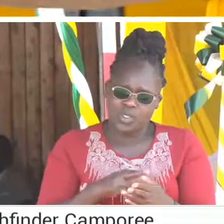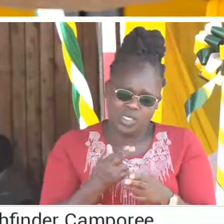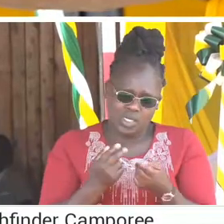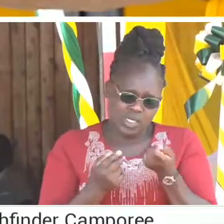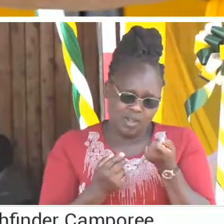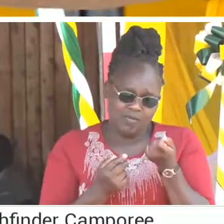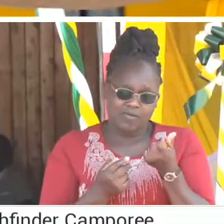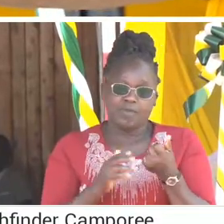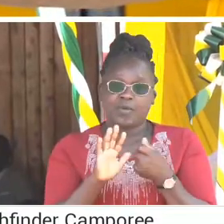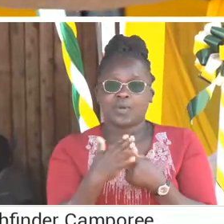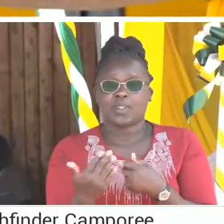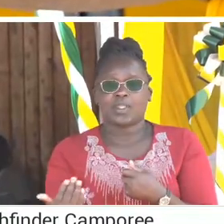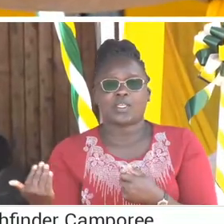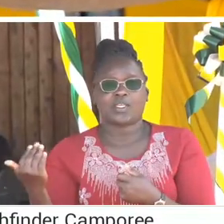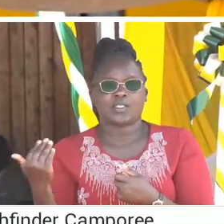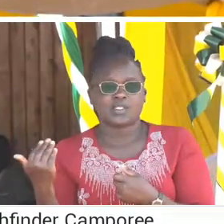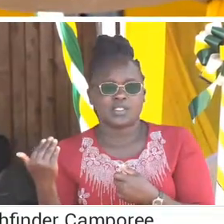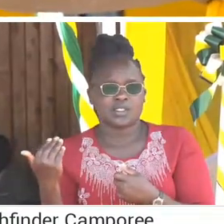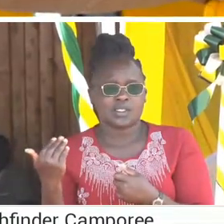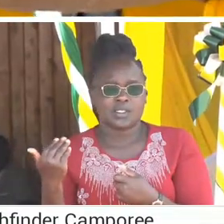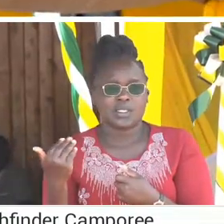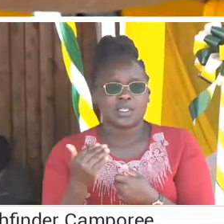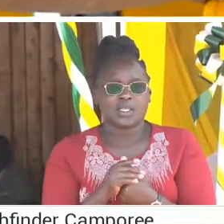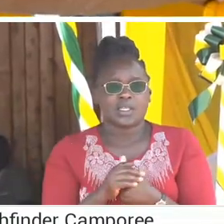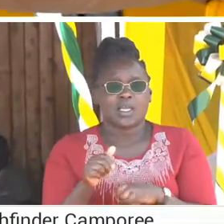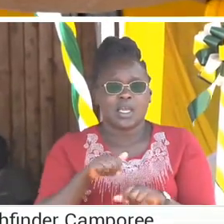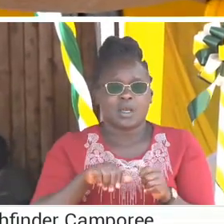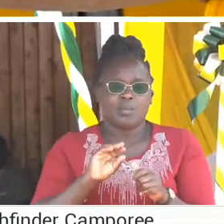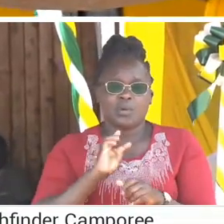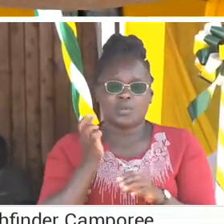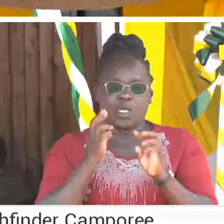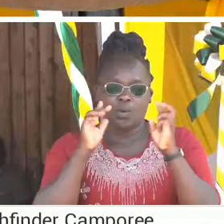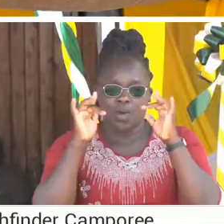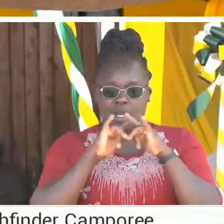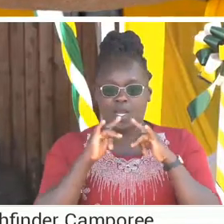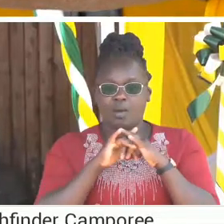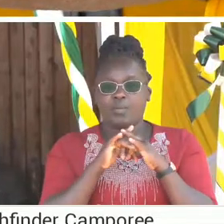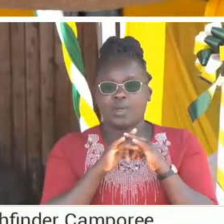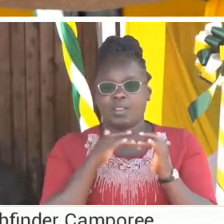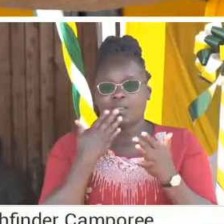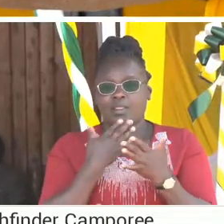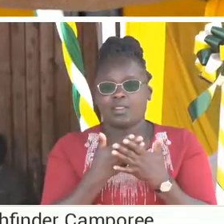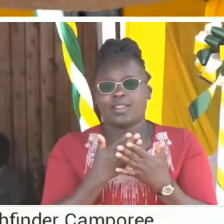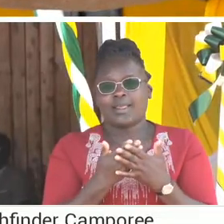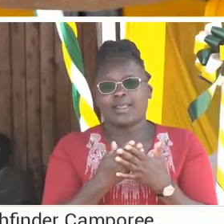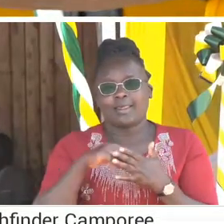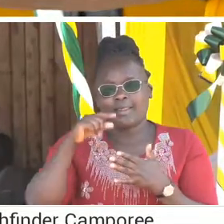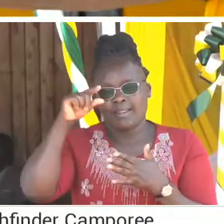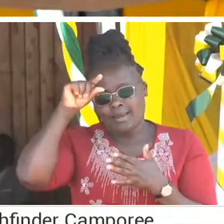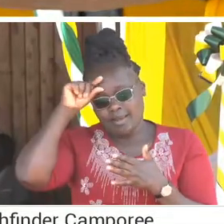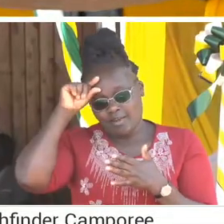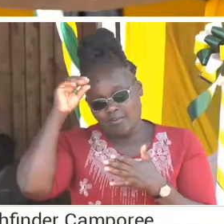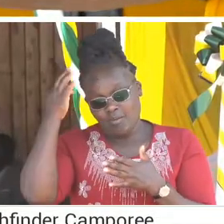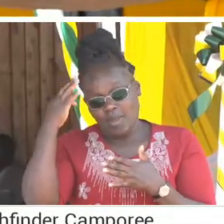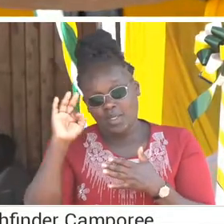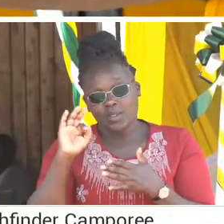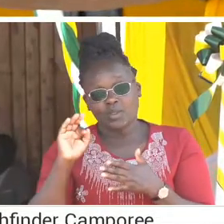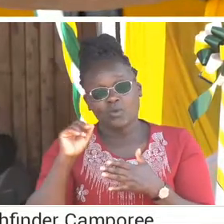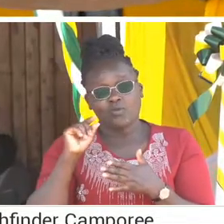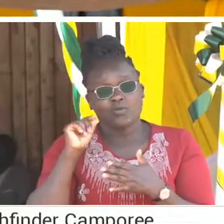kwa kutoa shukrani kwa serikali ya kaunti ya Nandi ambayo sasa hivi inawakilishwa hapa